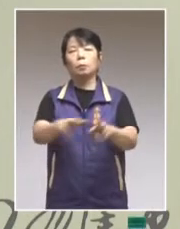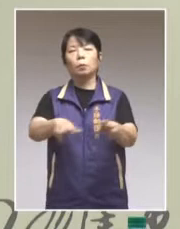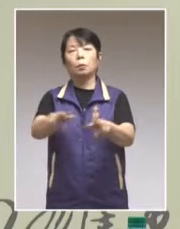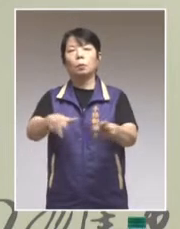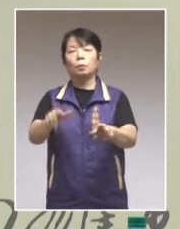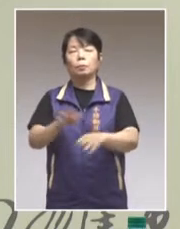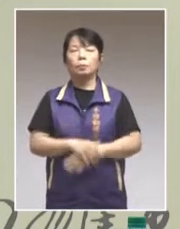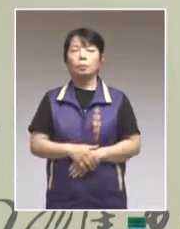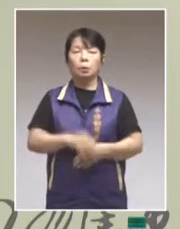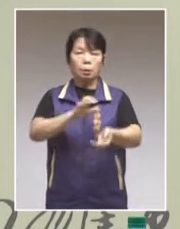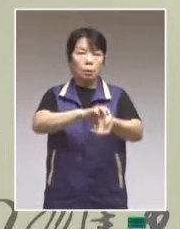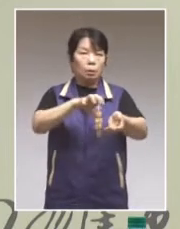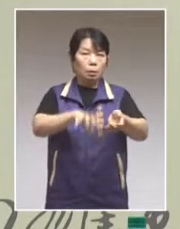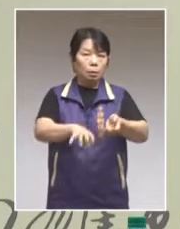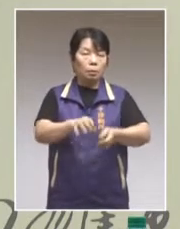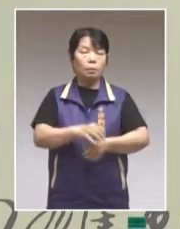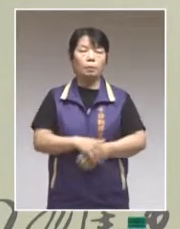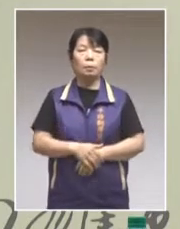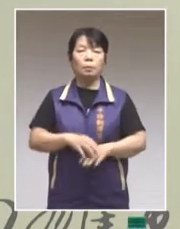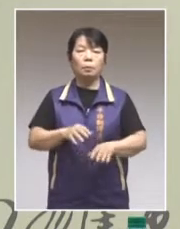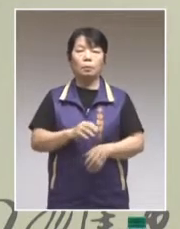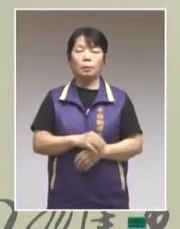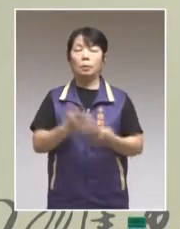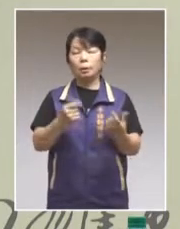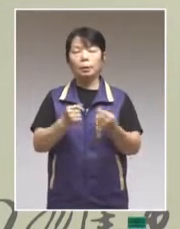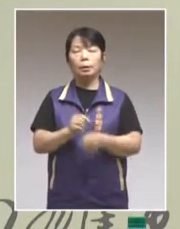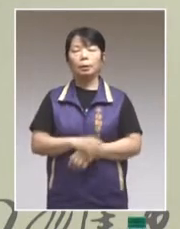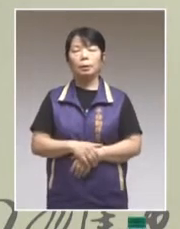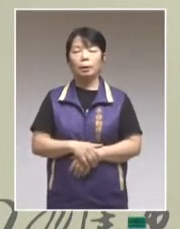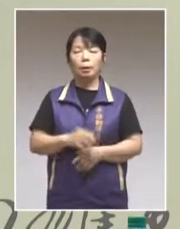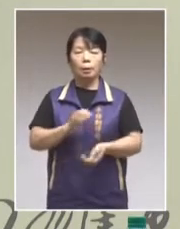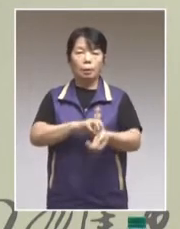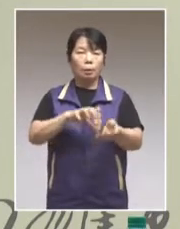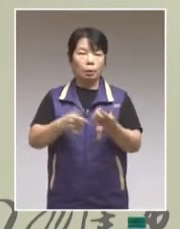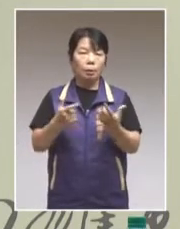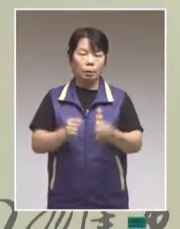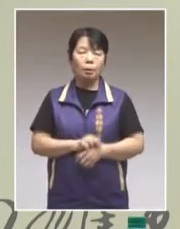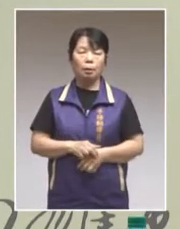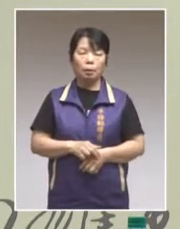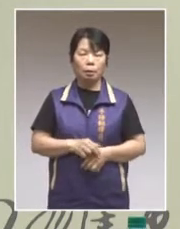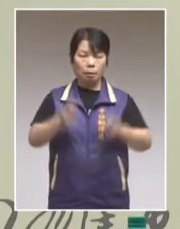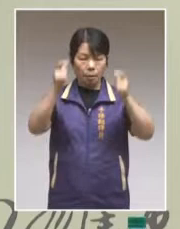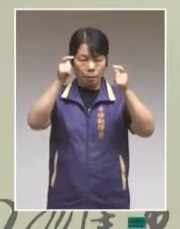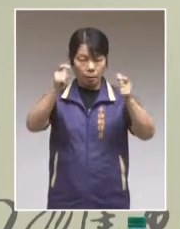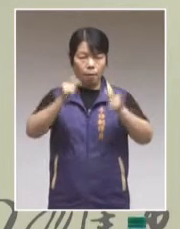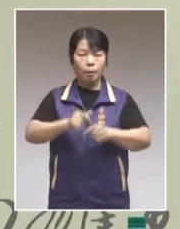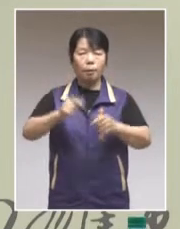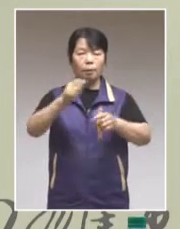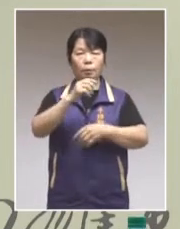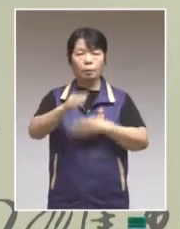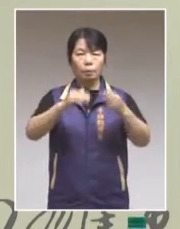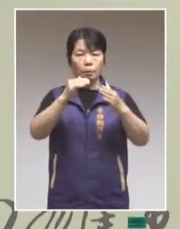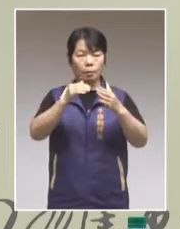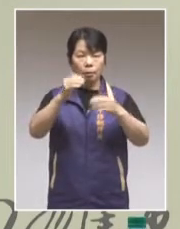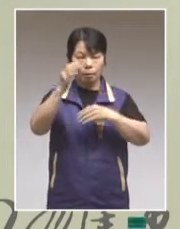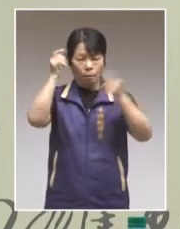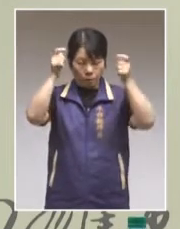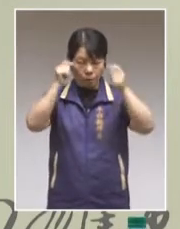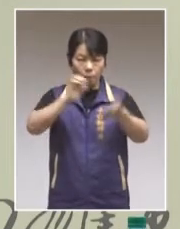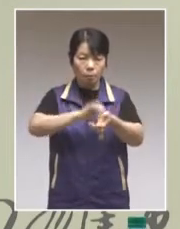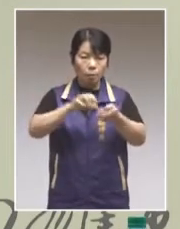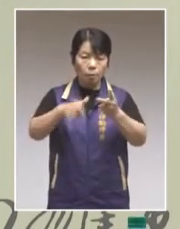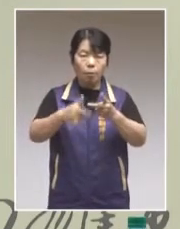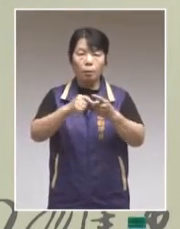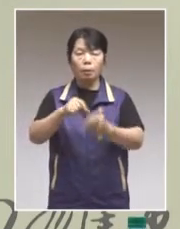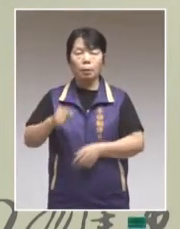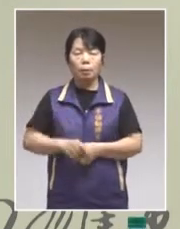院的方式。好，因为现在都是由高医长庚四大医学中心认养四个加强型的防